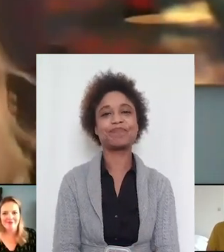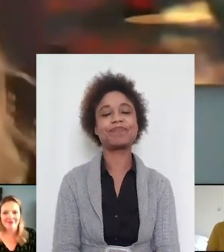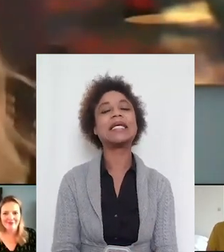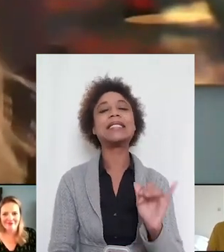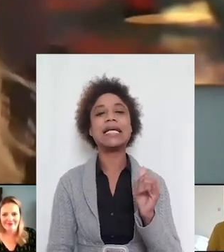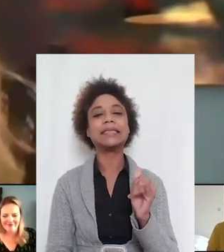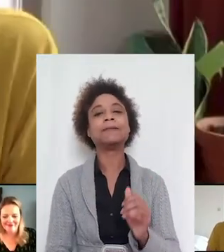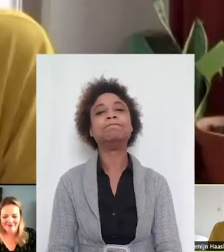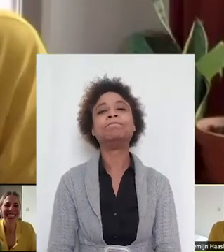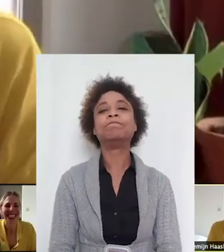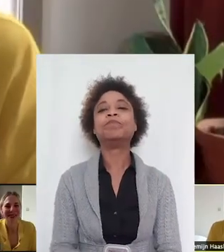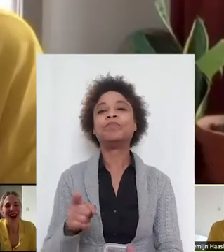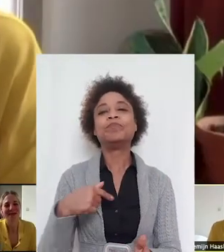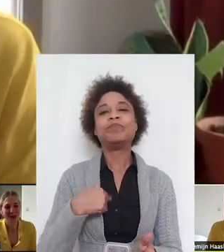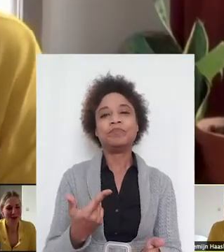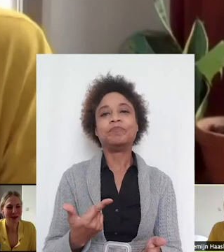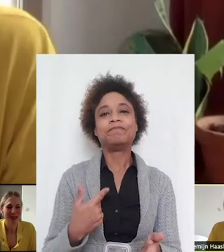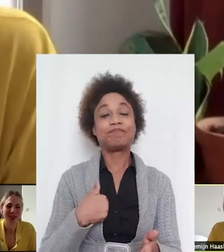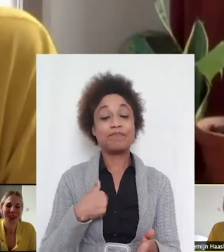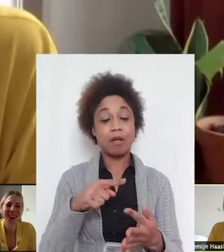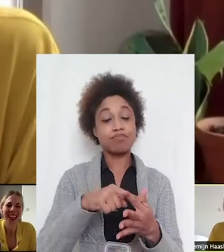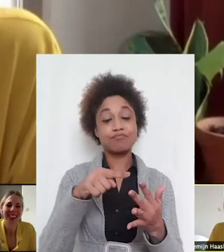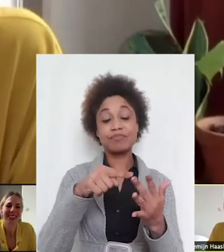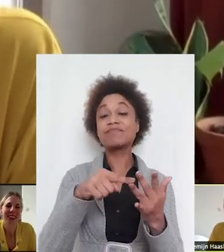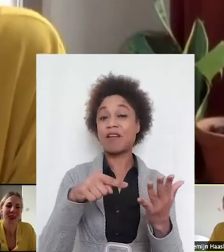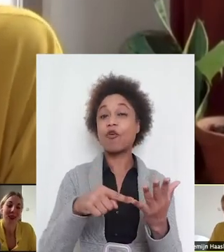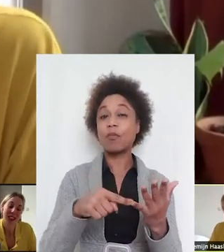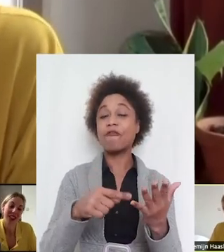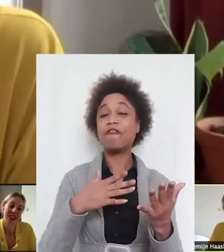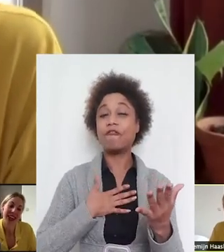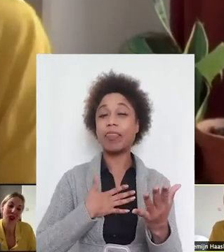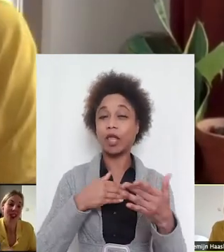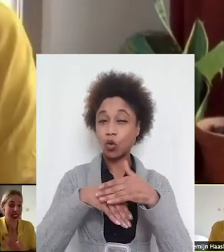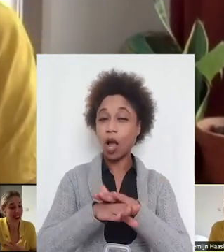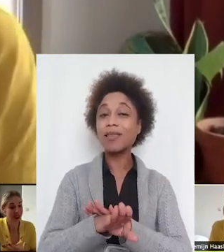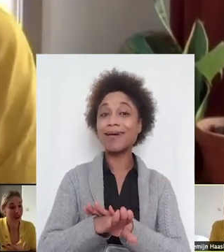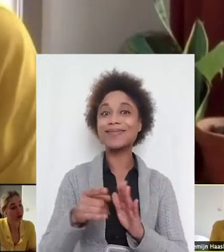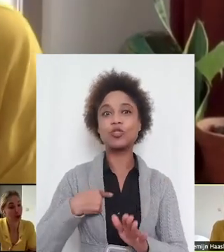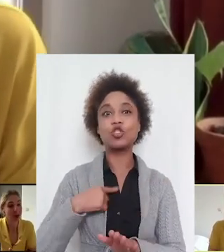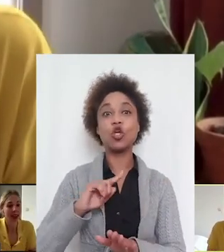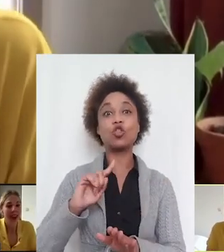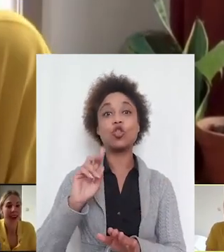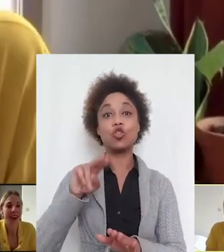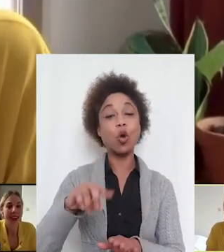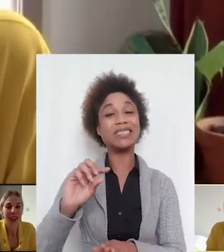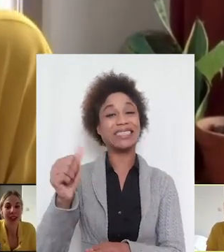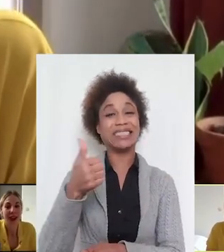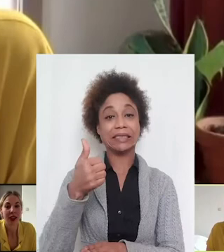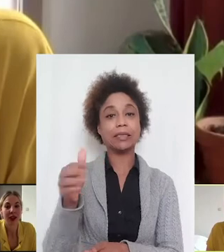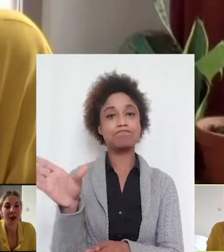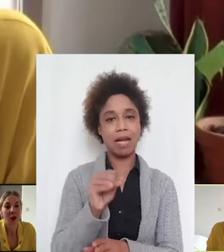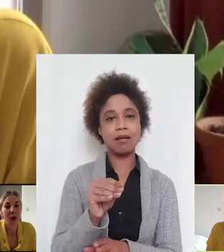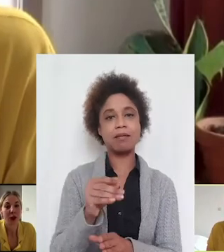Yes. En naast deze 5 vormen van toegankelijkheid onderscheiden wij nog een 6e vorm.